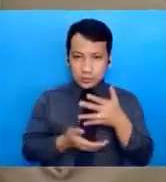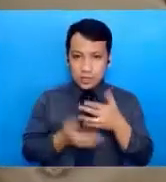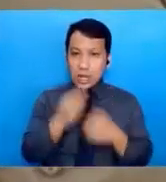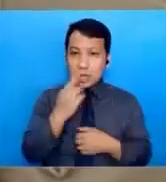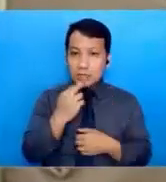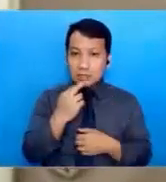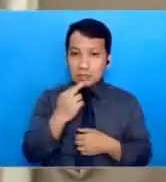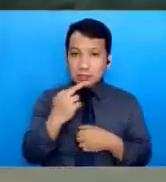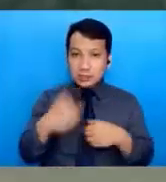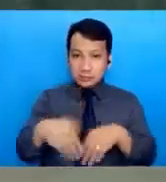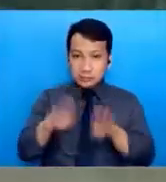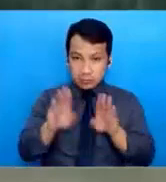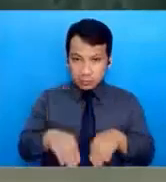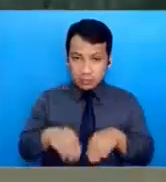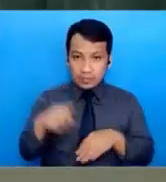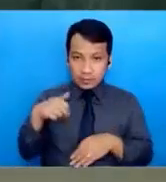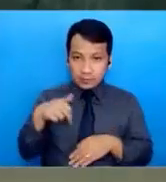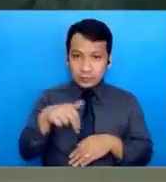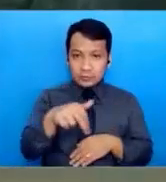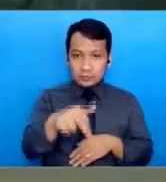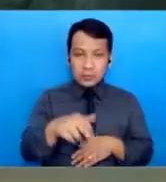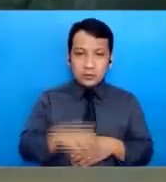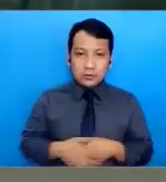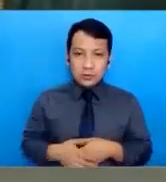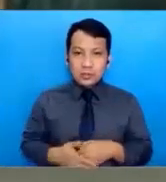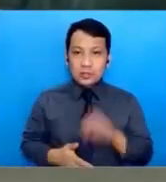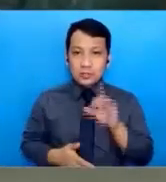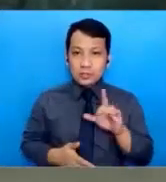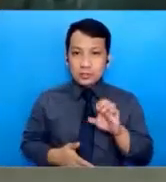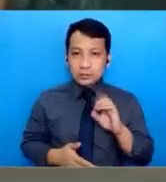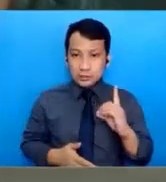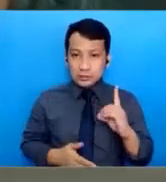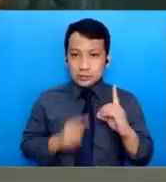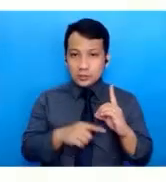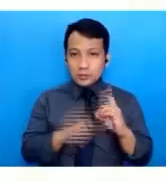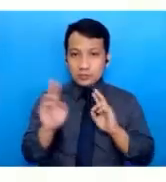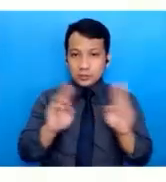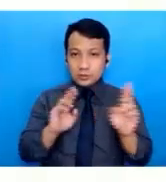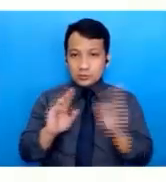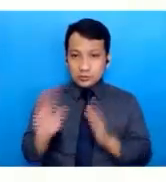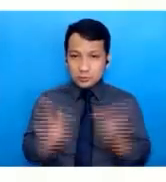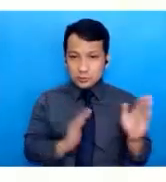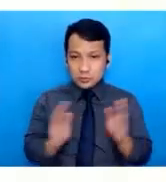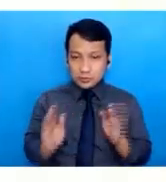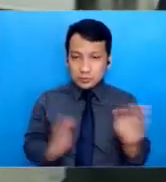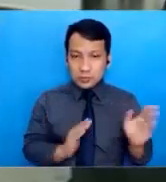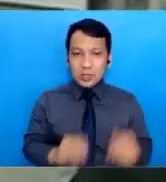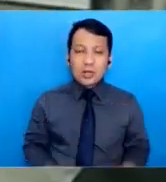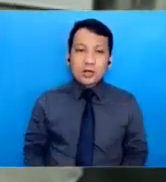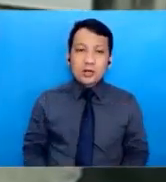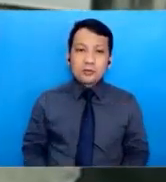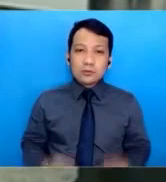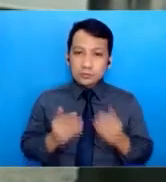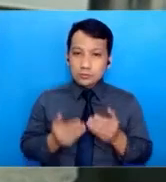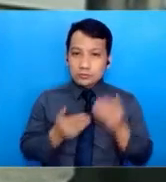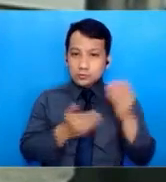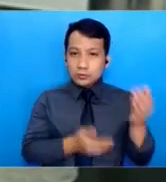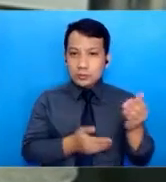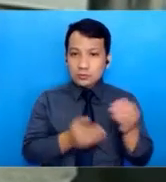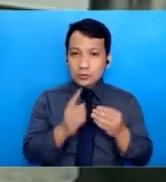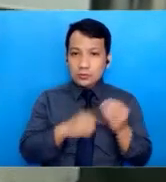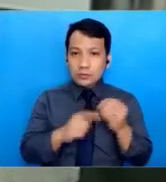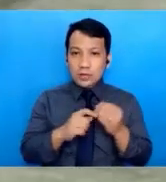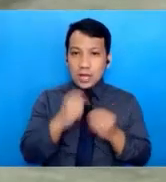daraanan ng mga kandidato. Maging ang LED screen, inaayos na rin. Inihahanda na pati ang antigen test